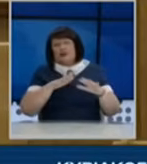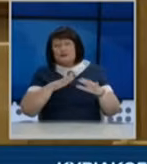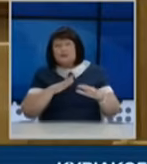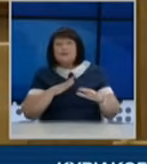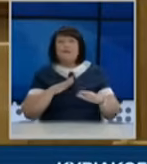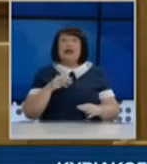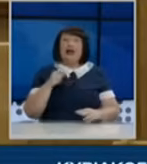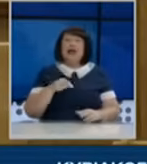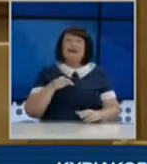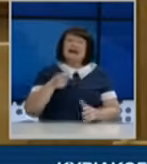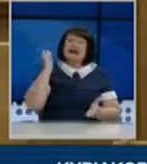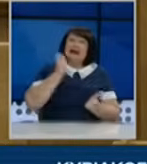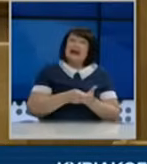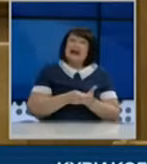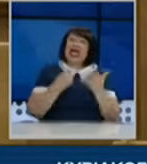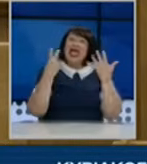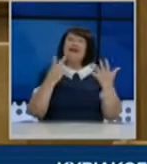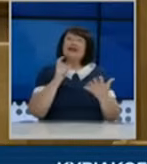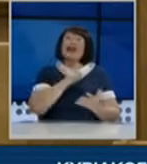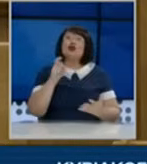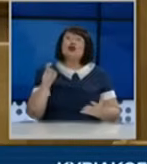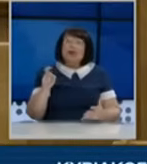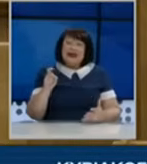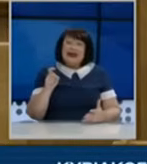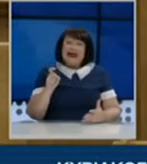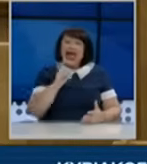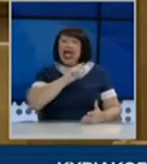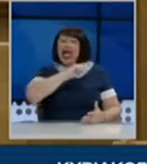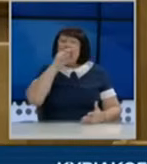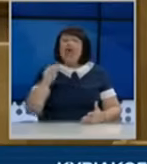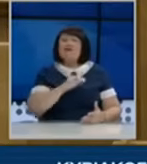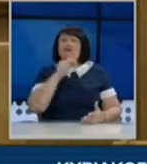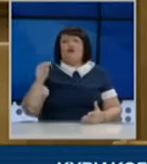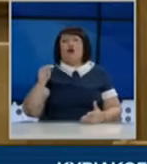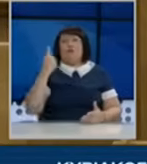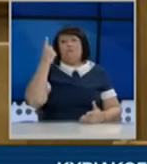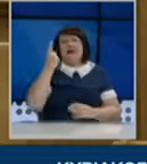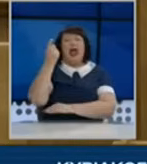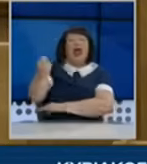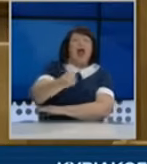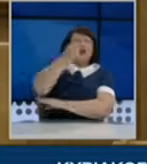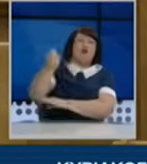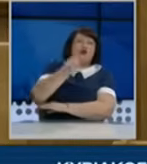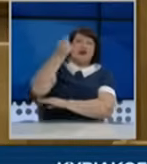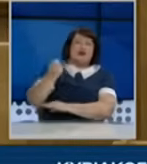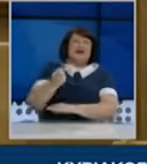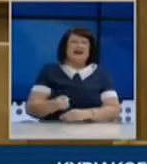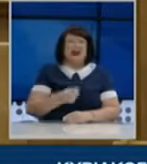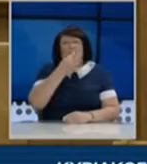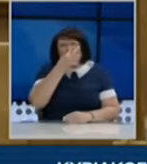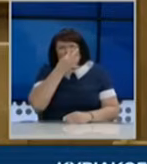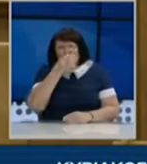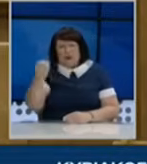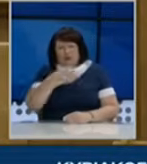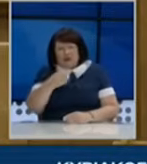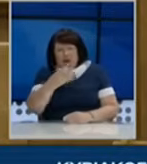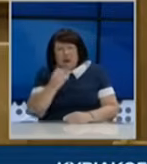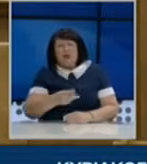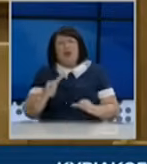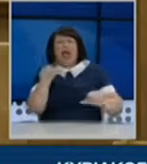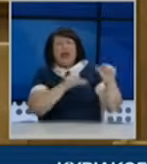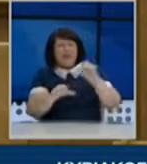ΜΒ στοιχίζει 7 εκατομμύρια ευρώ. Και λέω το εξής τώρα, τόσα τοξικά μέταλλα, τόση ρήπανση που θα